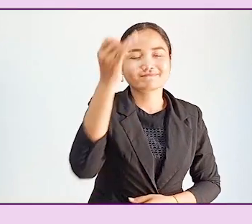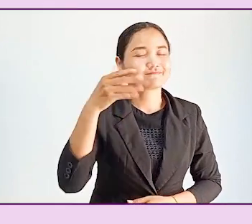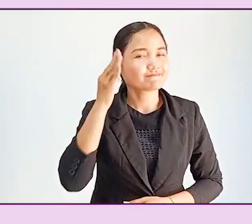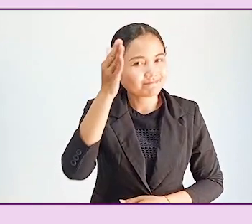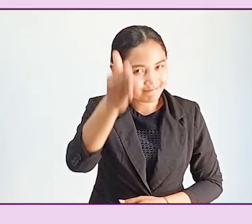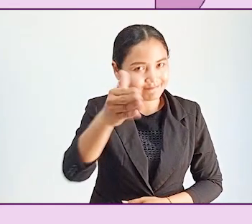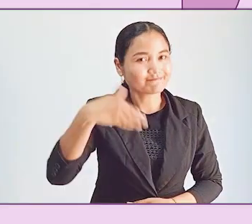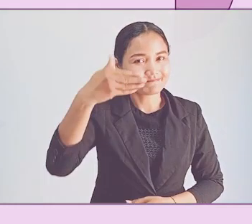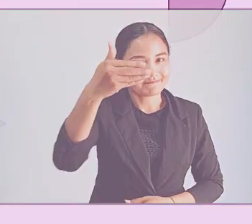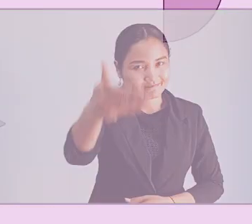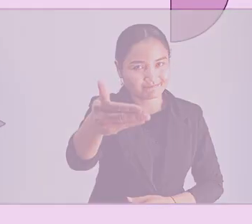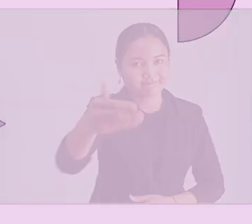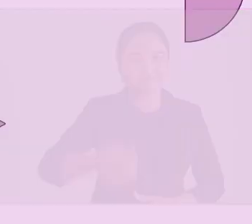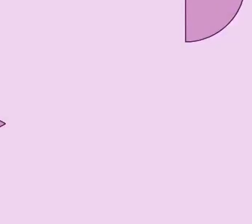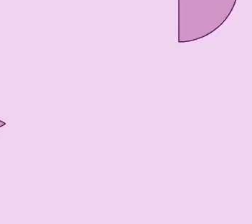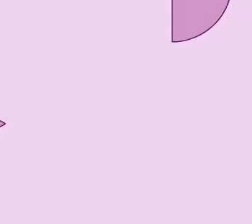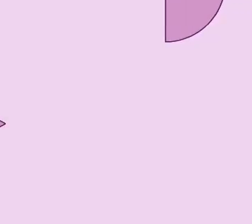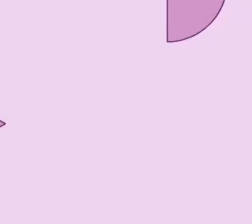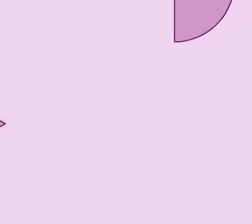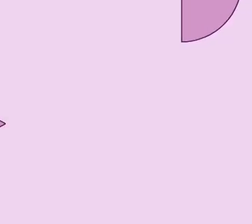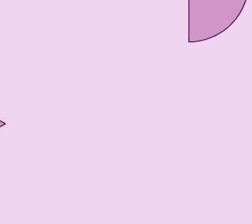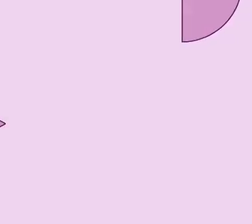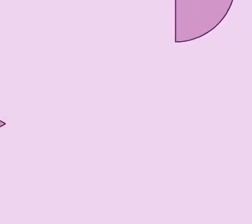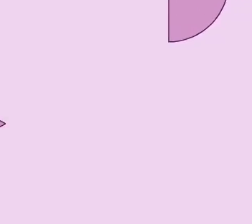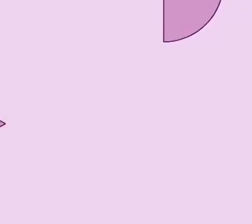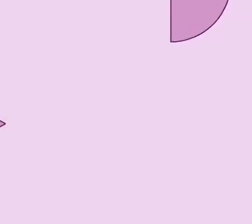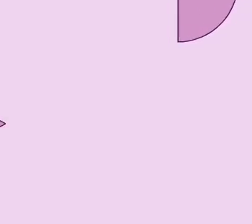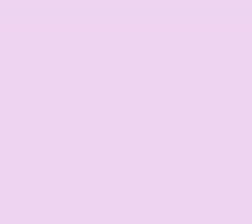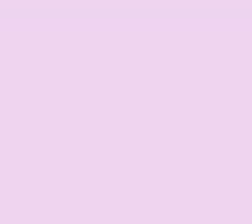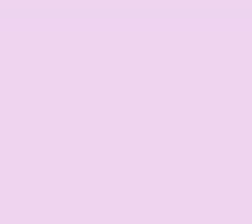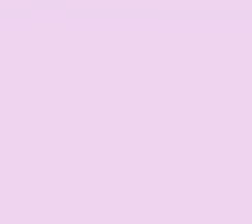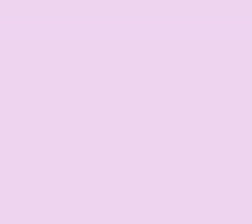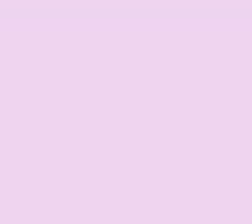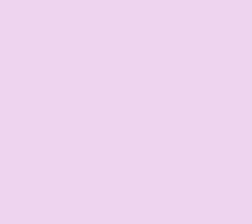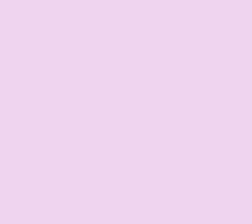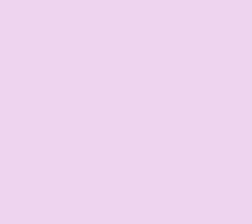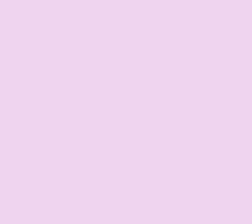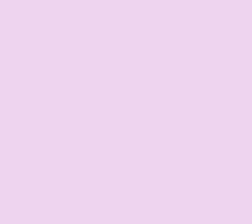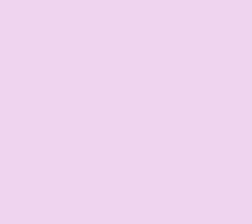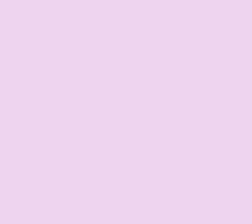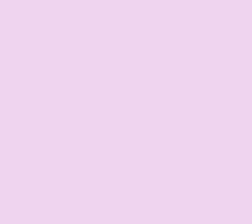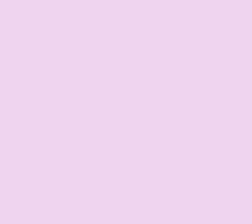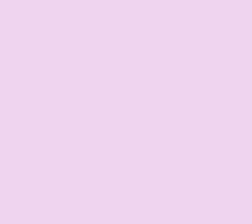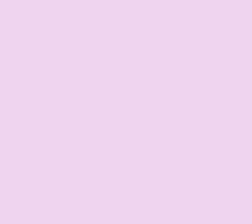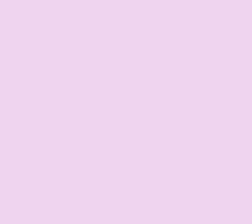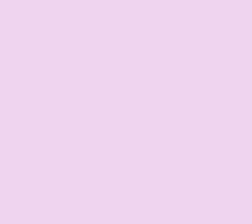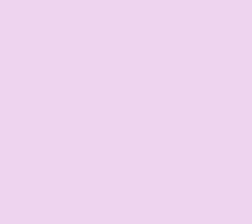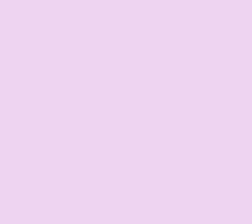nơi thang ngày mục Chắc chanh lôi cả nẹ ban lõ nơi thang ngày ní Đang bấy xâm lệch đây xâm lệch nơi thang ngày mục